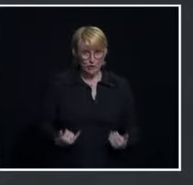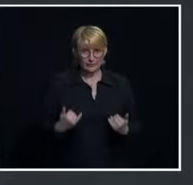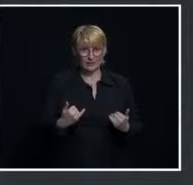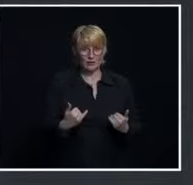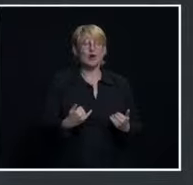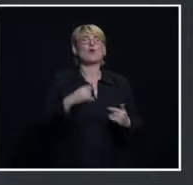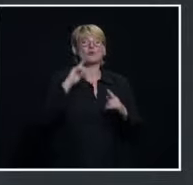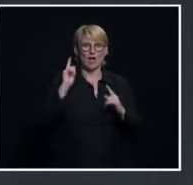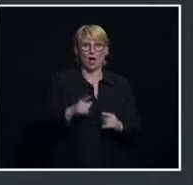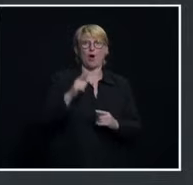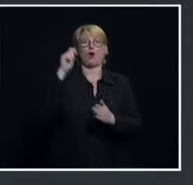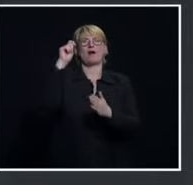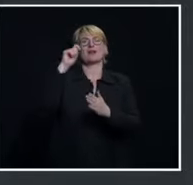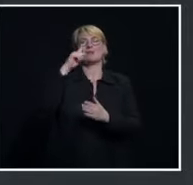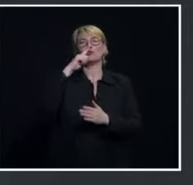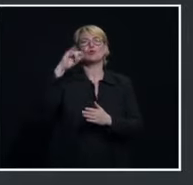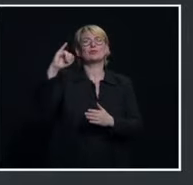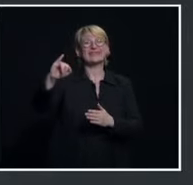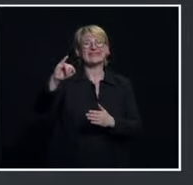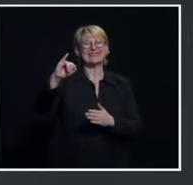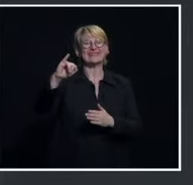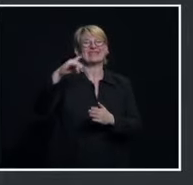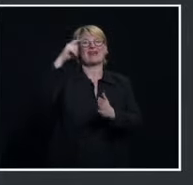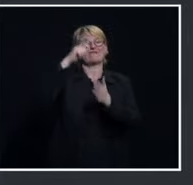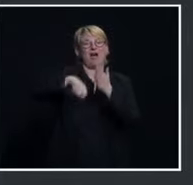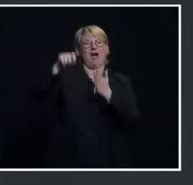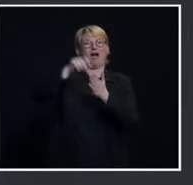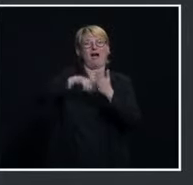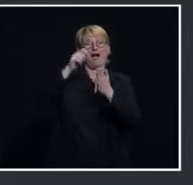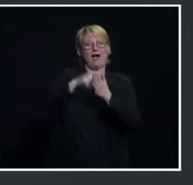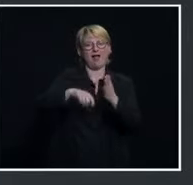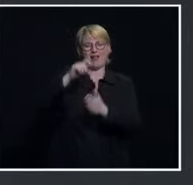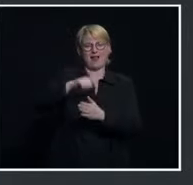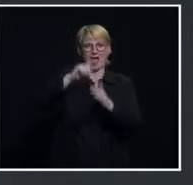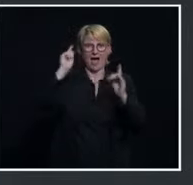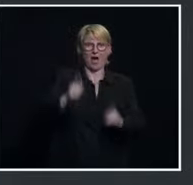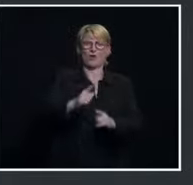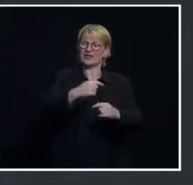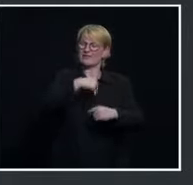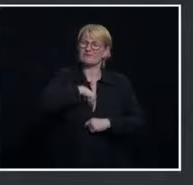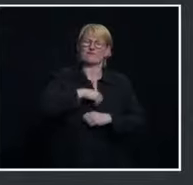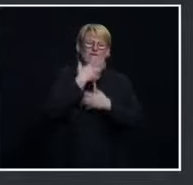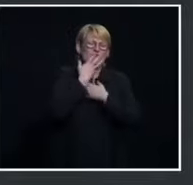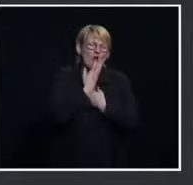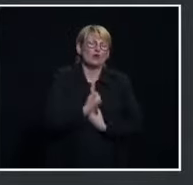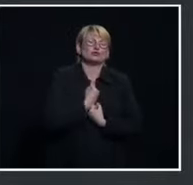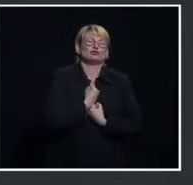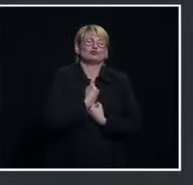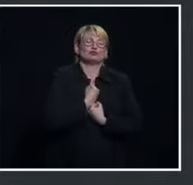den Wahlurnen im Juni. Das ist mein innigster Wunsch.